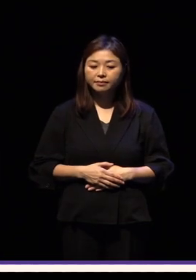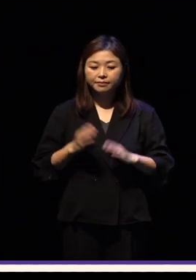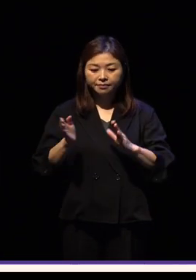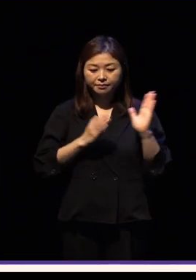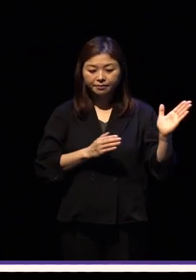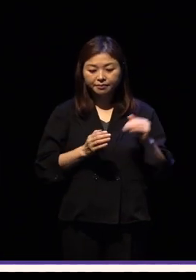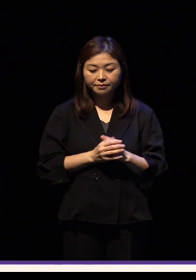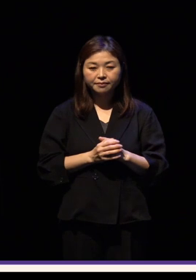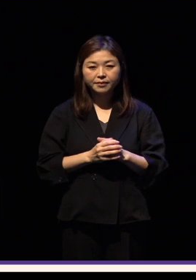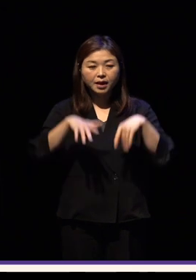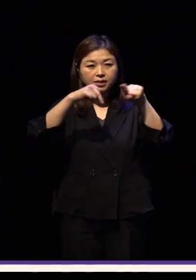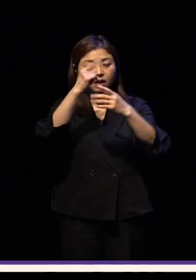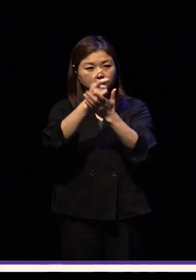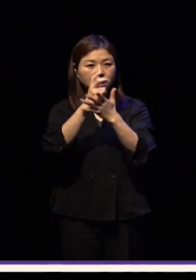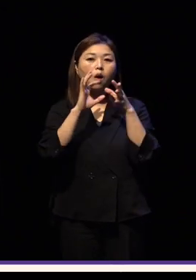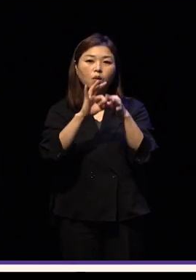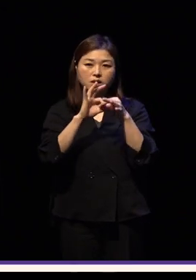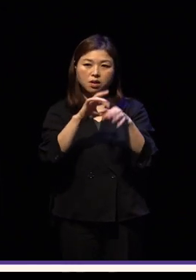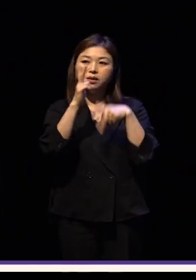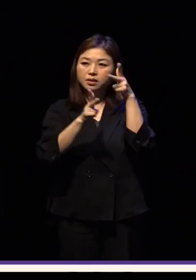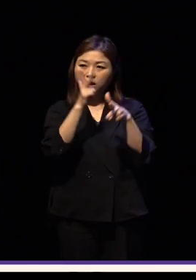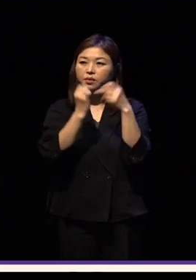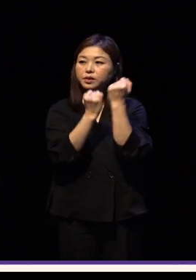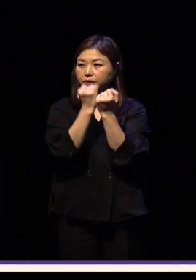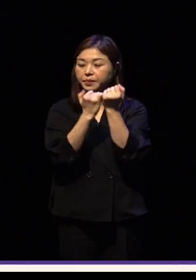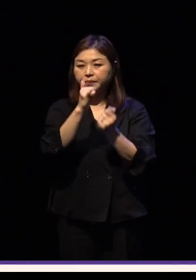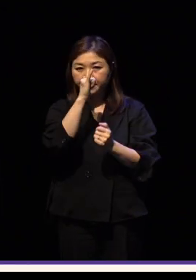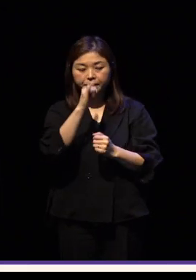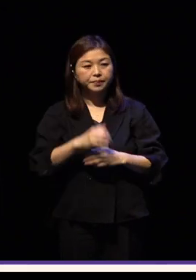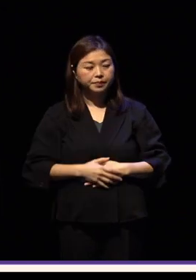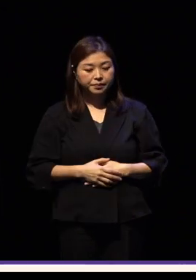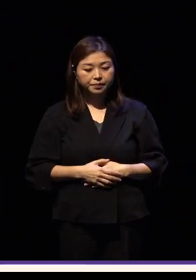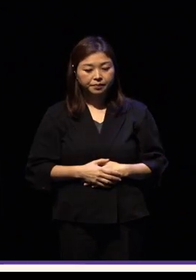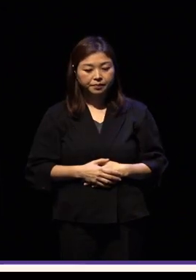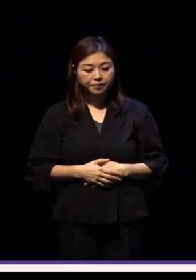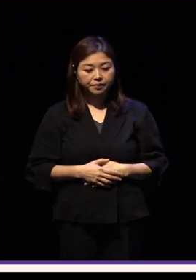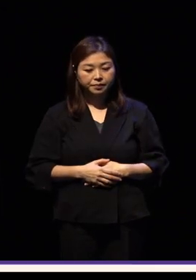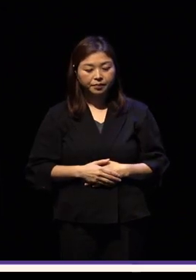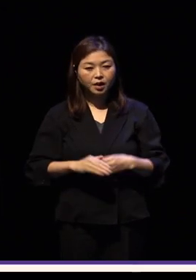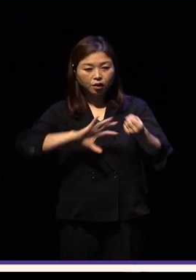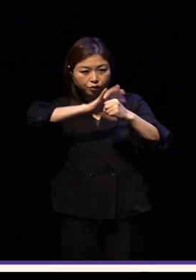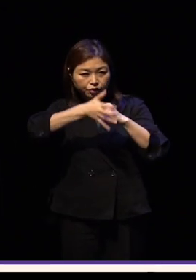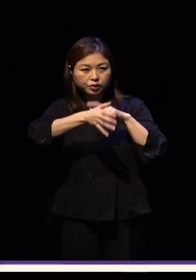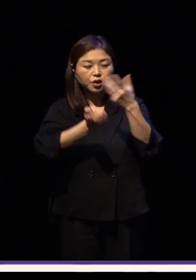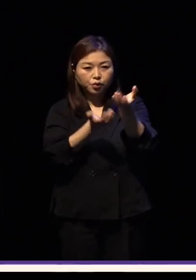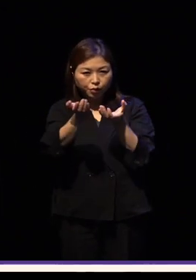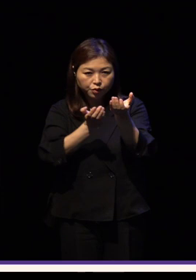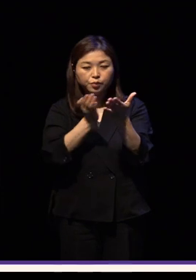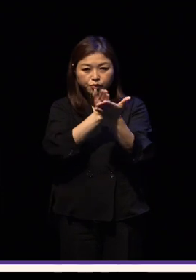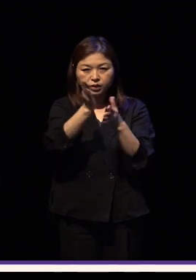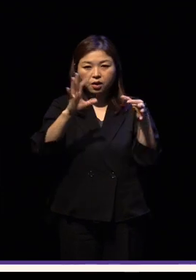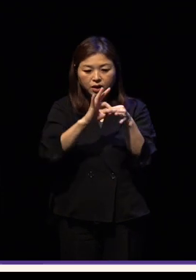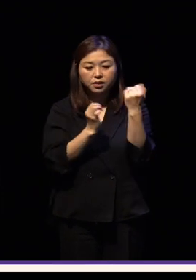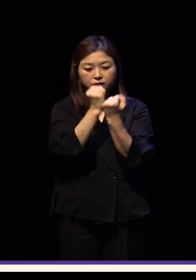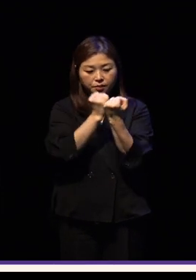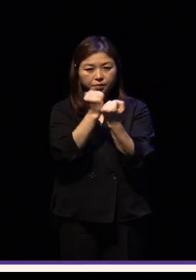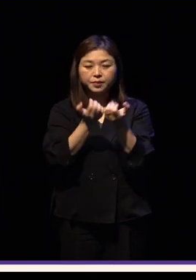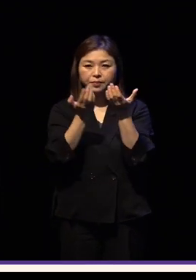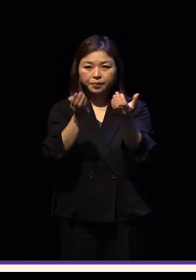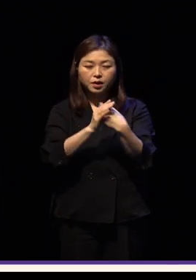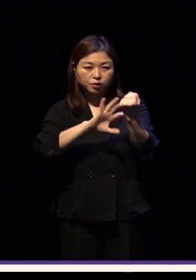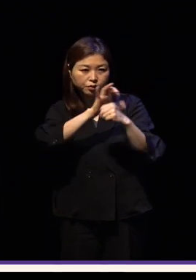다음부터는 정책 영역에 대한 사업 설명이 있겠는데요 먼저 국제교류 분야에 대한 설명이 있겠습니다